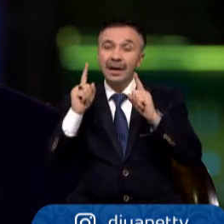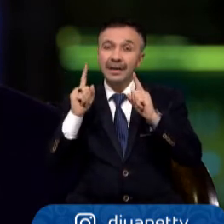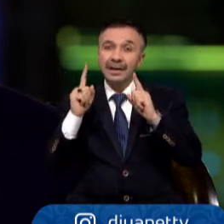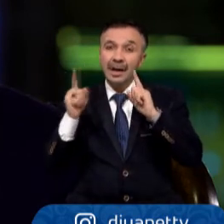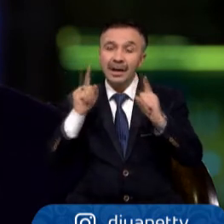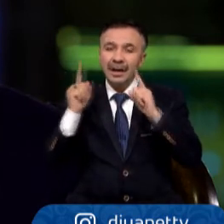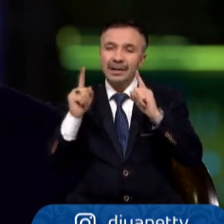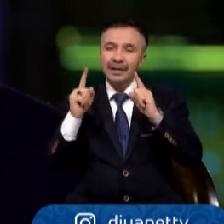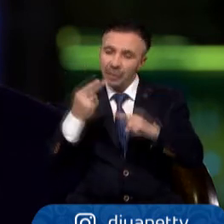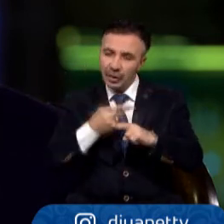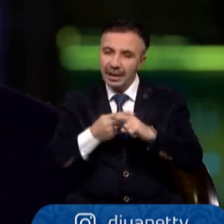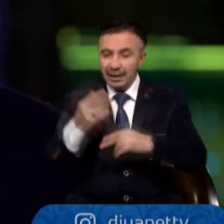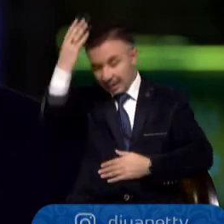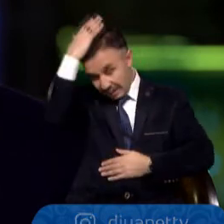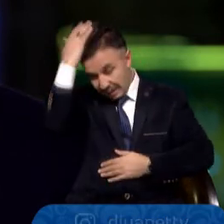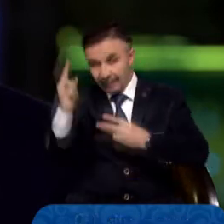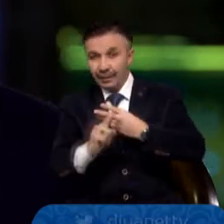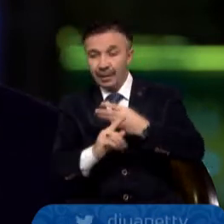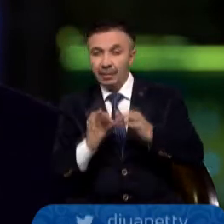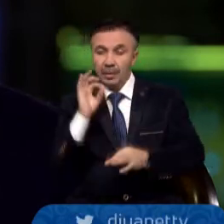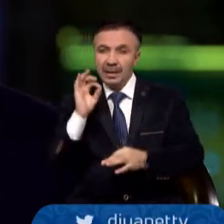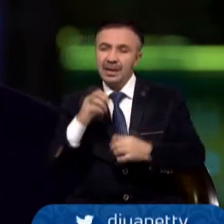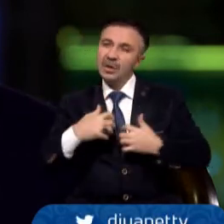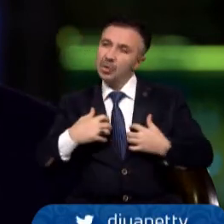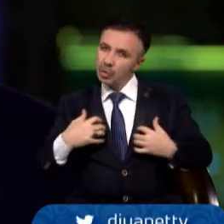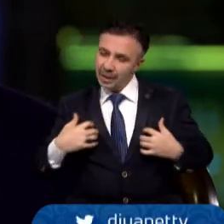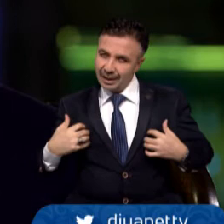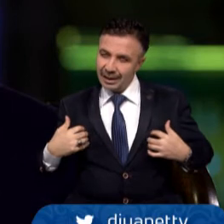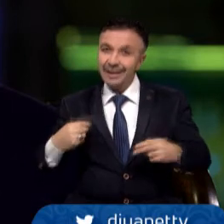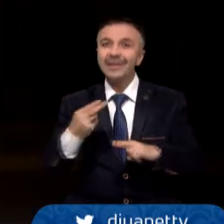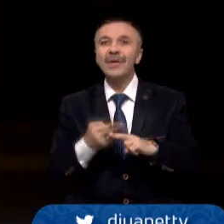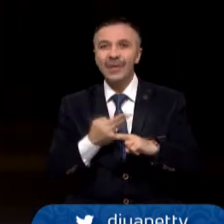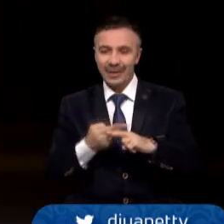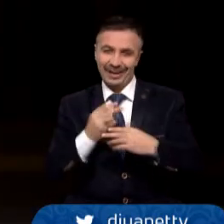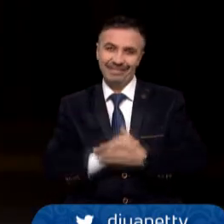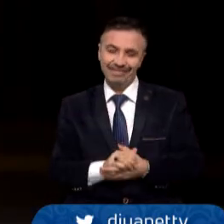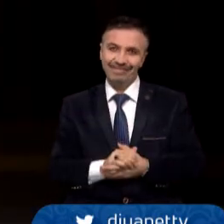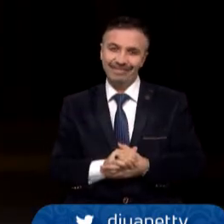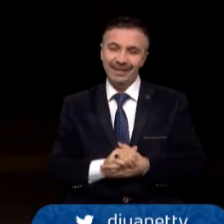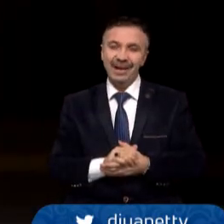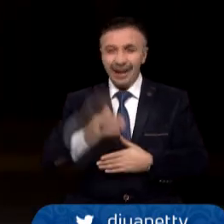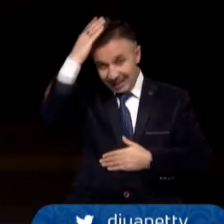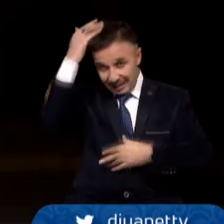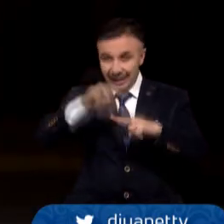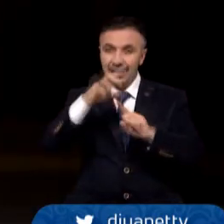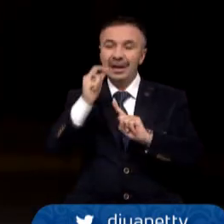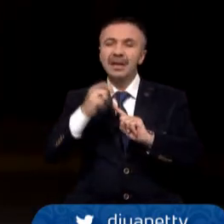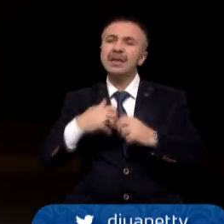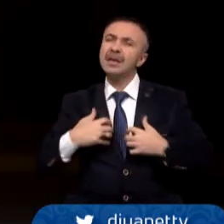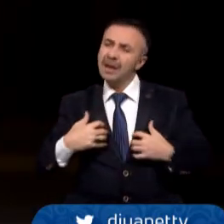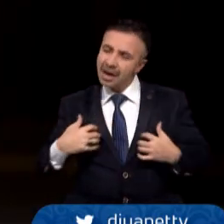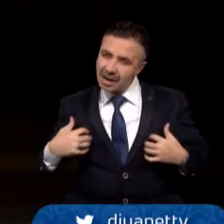temsili Hazreti Ebubekir Sıddık kıyafetin temsili ve Hz Ali Kahraman